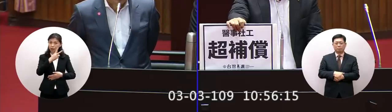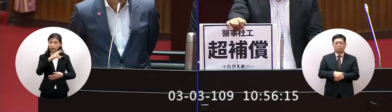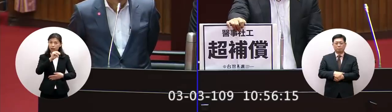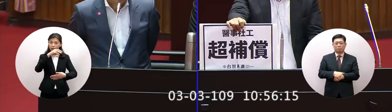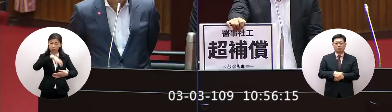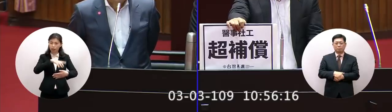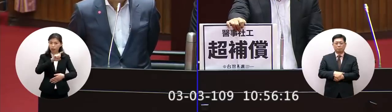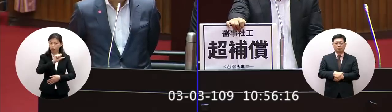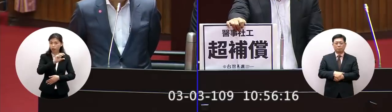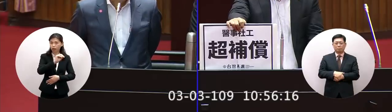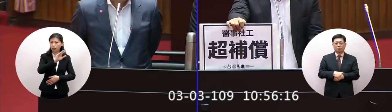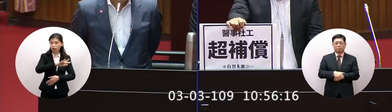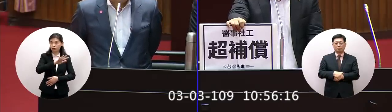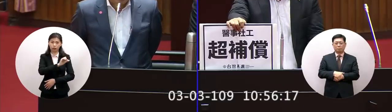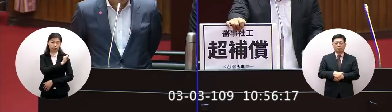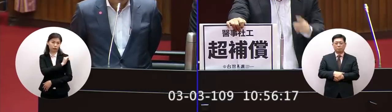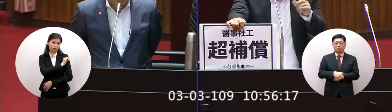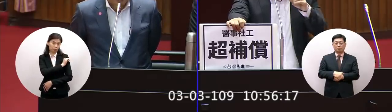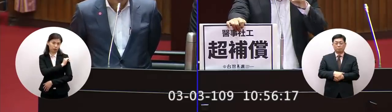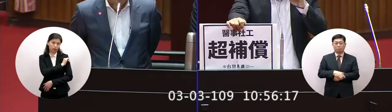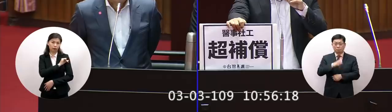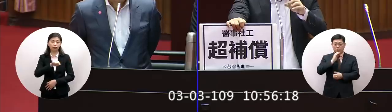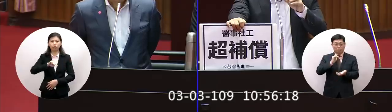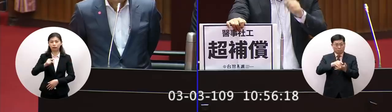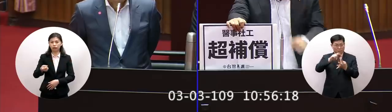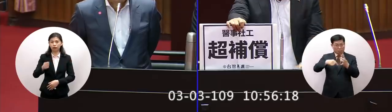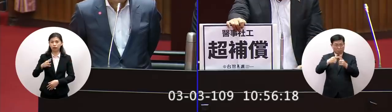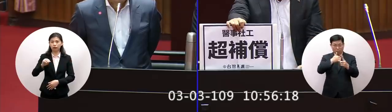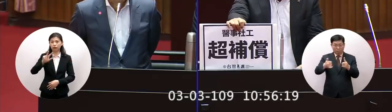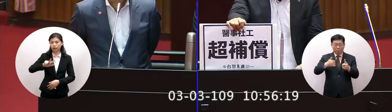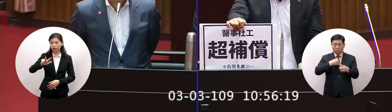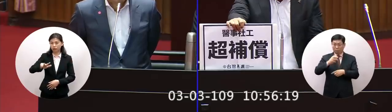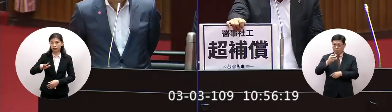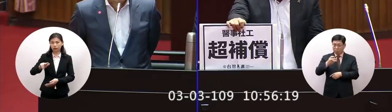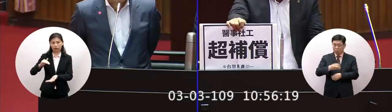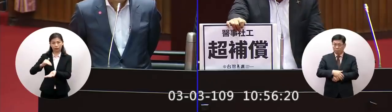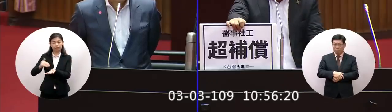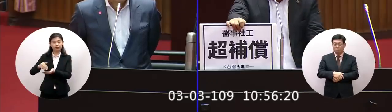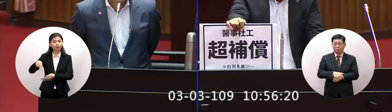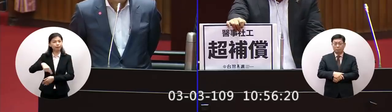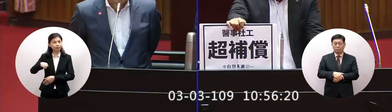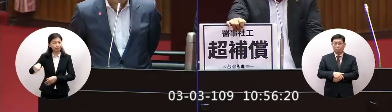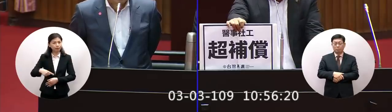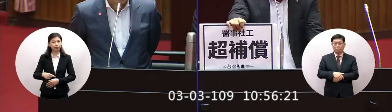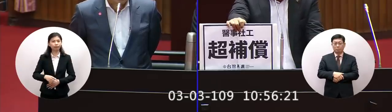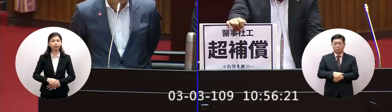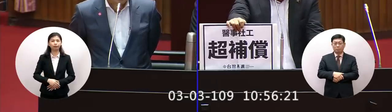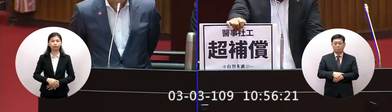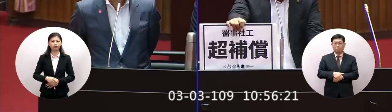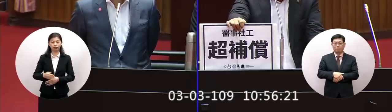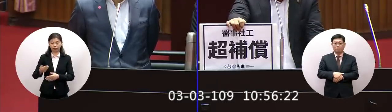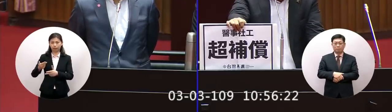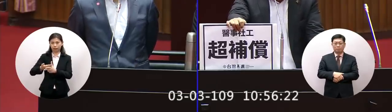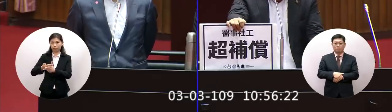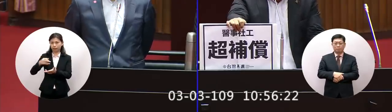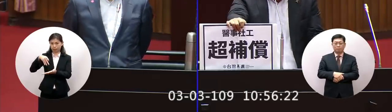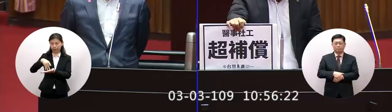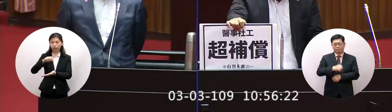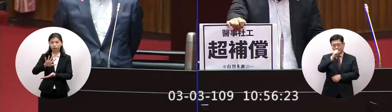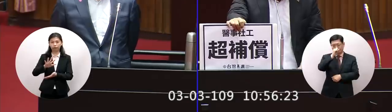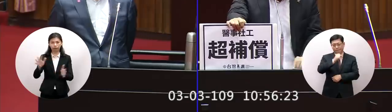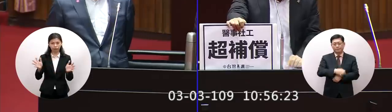含15万5的护理人员，含4万7的医疗人员，嘿，执灯有职业登记的。